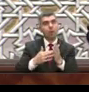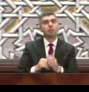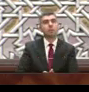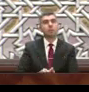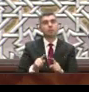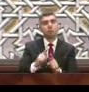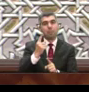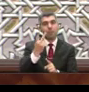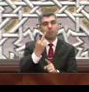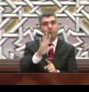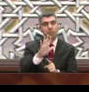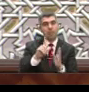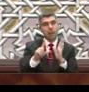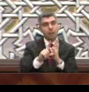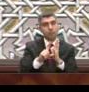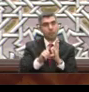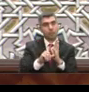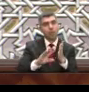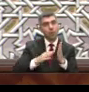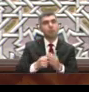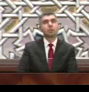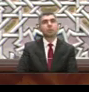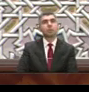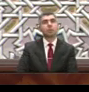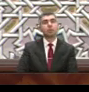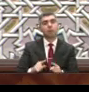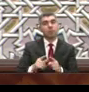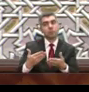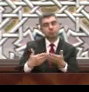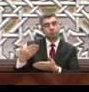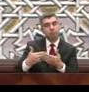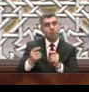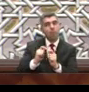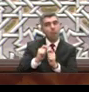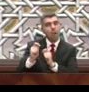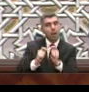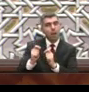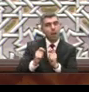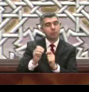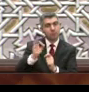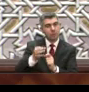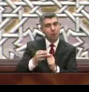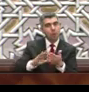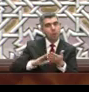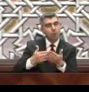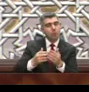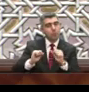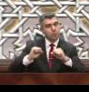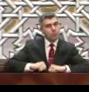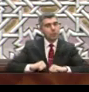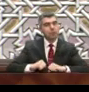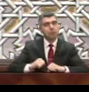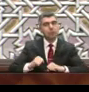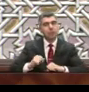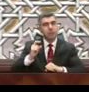المادة 152، رغبة منها في تحويل هذا الفضاء إلى فضاء يتفاعل مع هموم